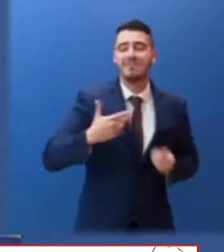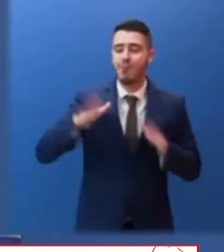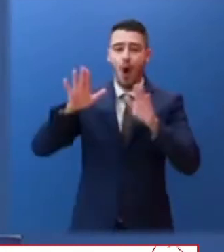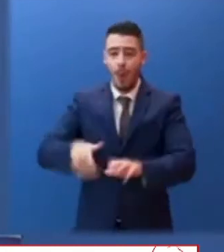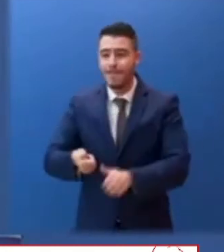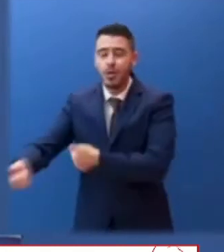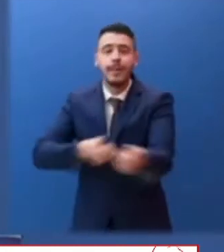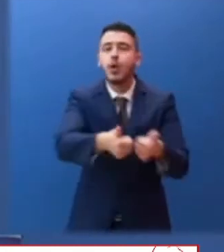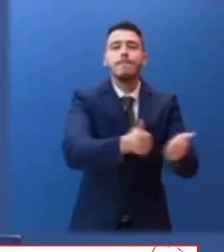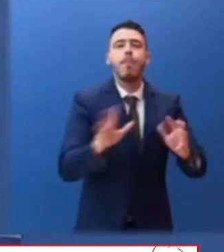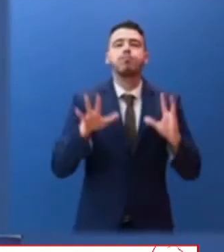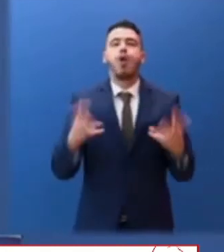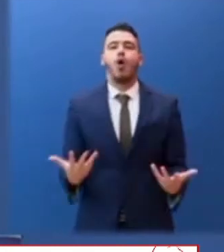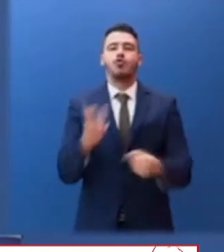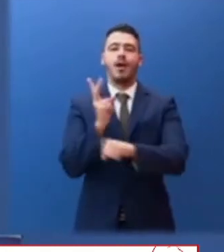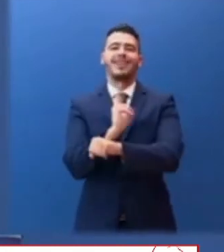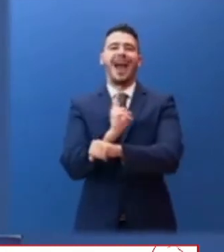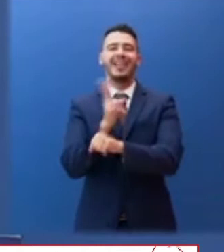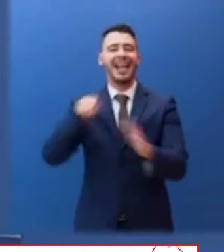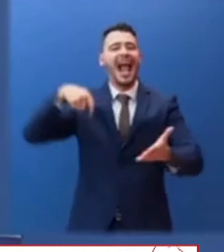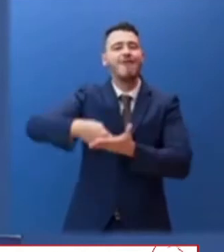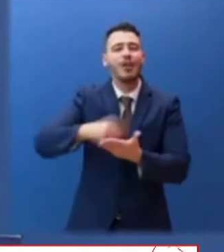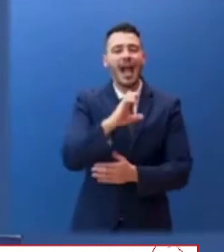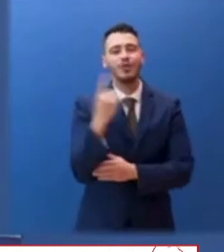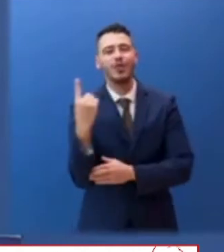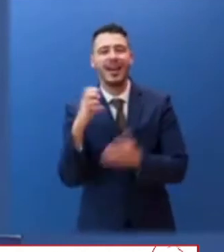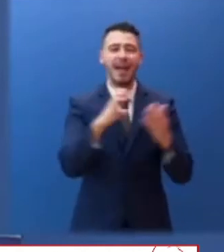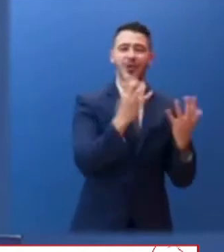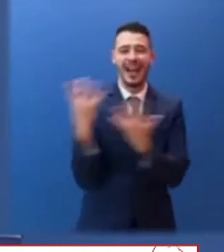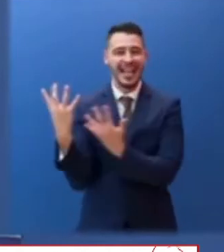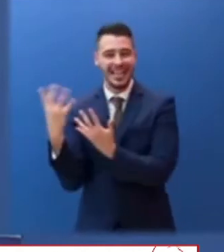ρυθμίσεις που ήδη ισχύουν με την επίδειξη Ε1 και Ε9.